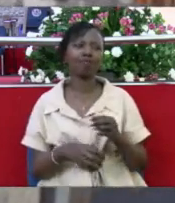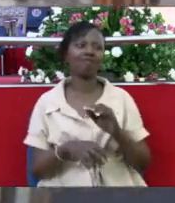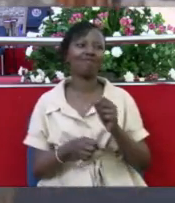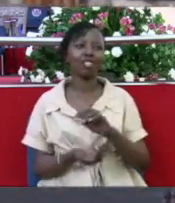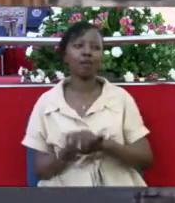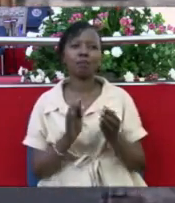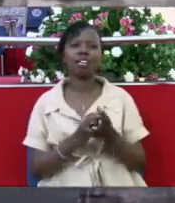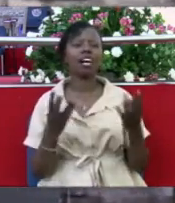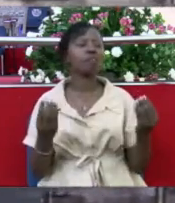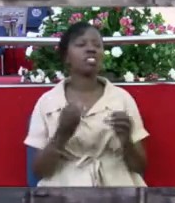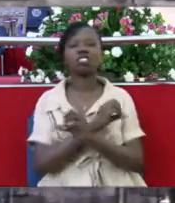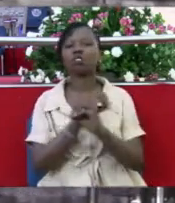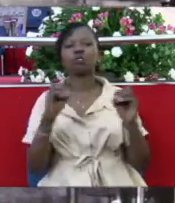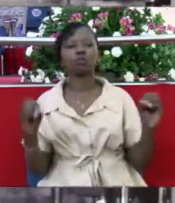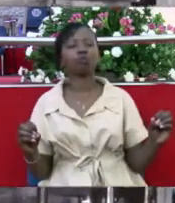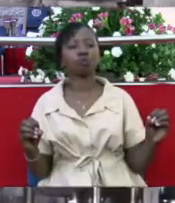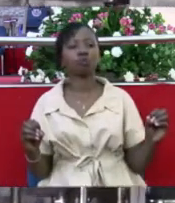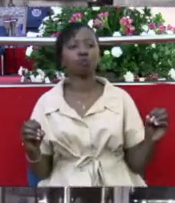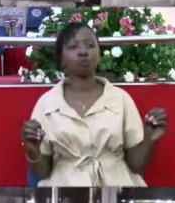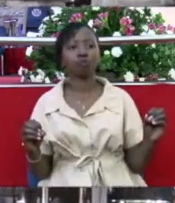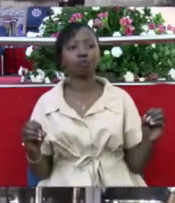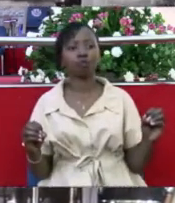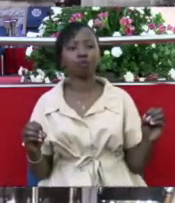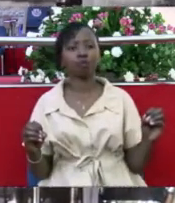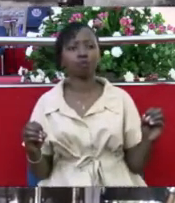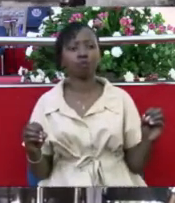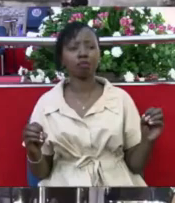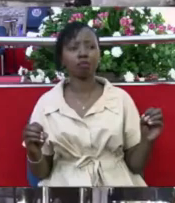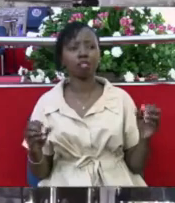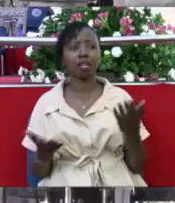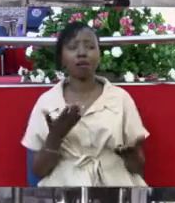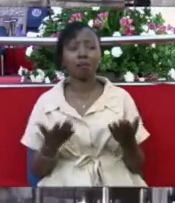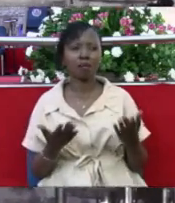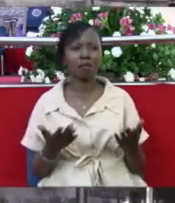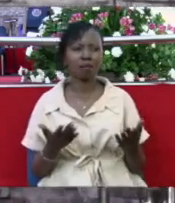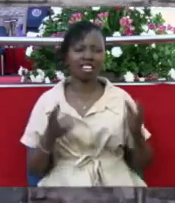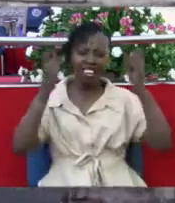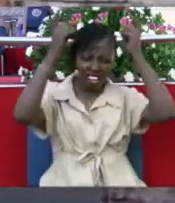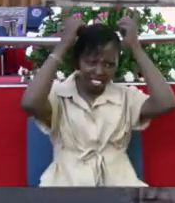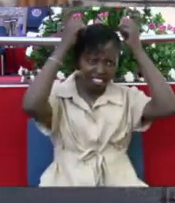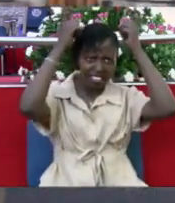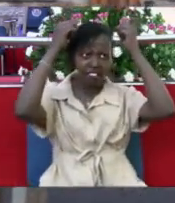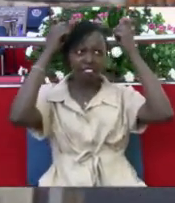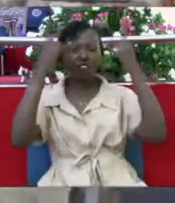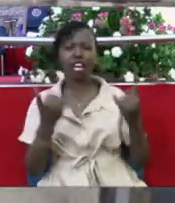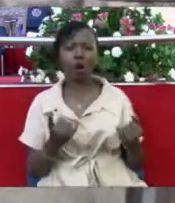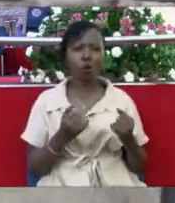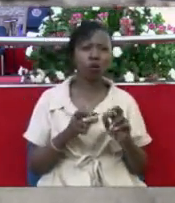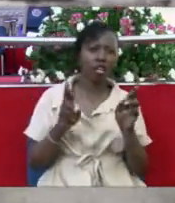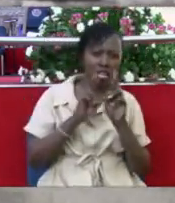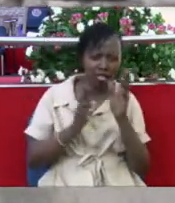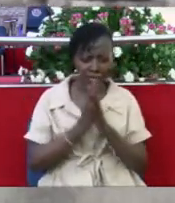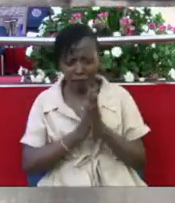kwa sambamba tu. If anything, kama hivyo, the devil now has a target on your back. Shetani